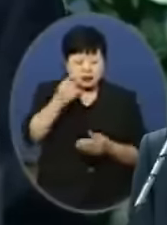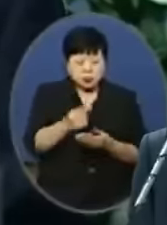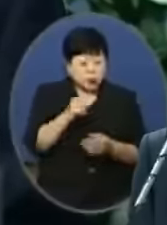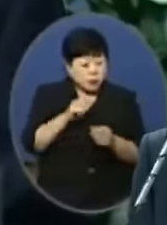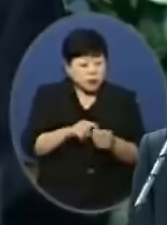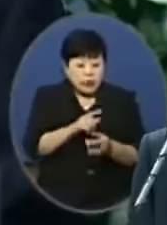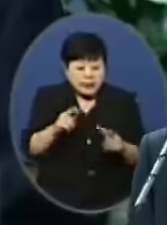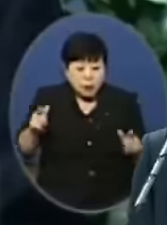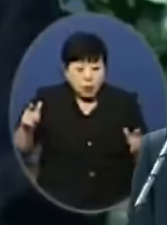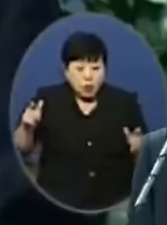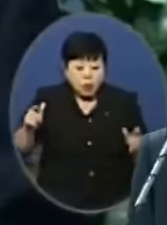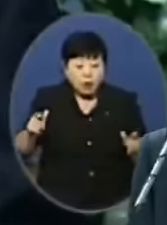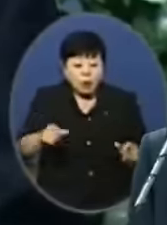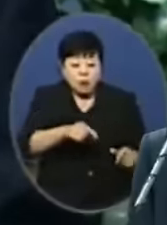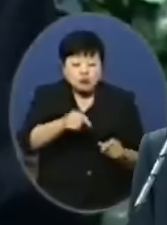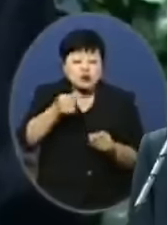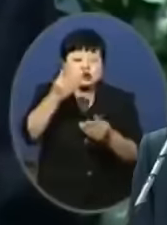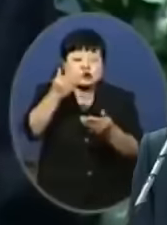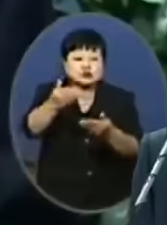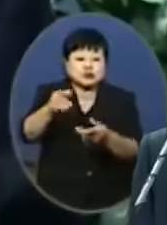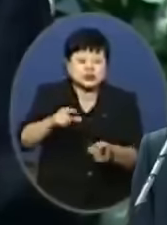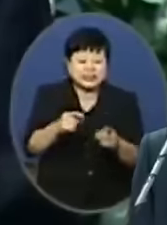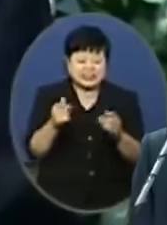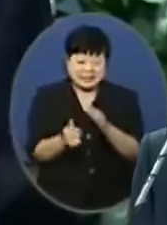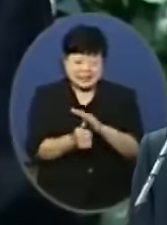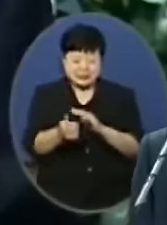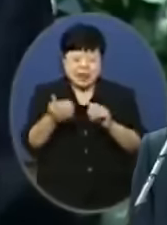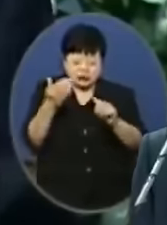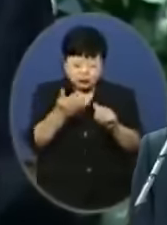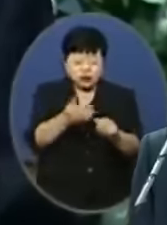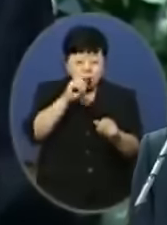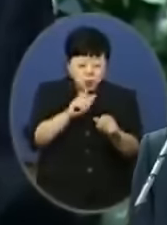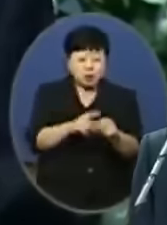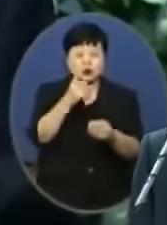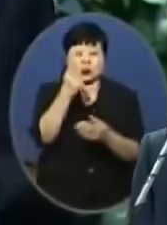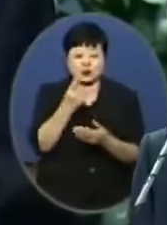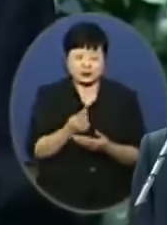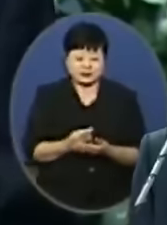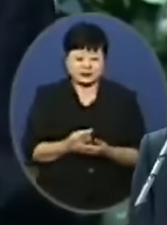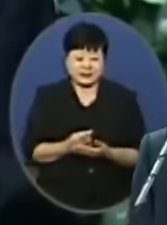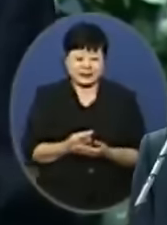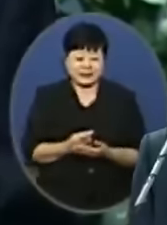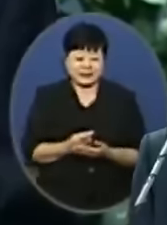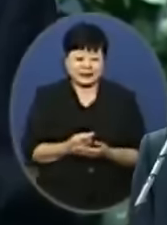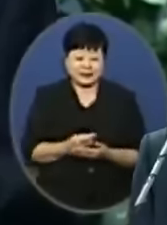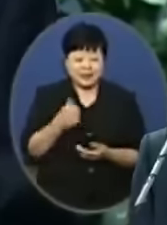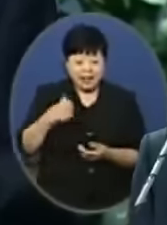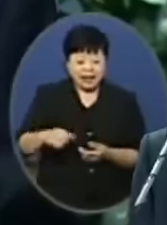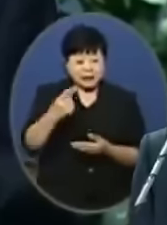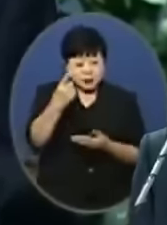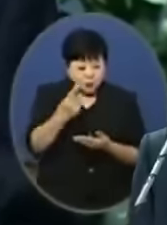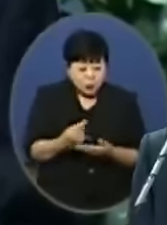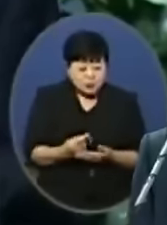아니라 구원받아 살 수 있다는 희망을 주기 위해서 오신 것입니다. 아들이 온 것은